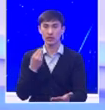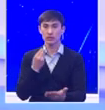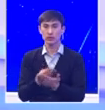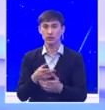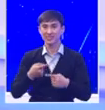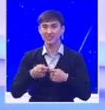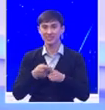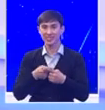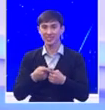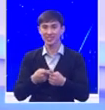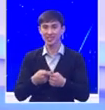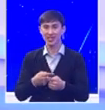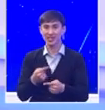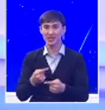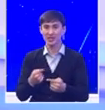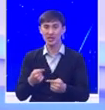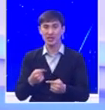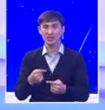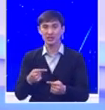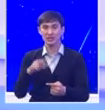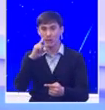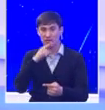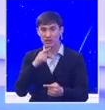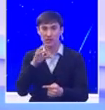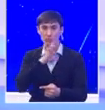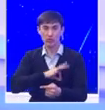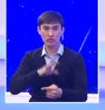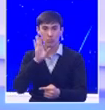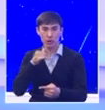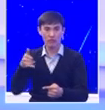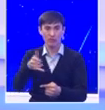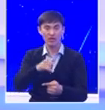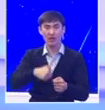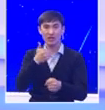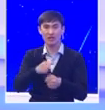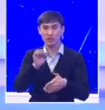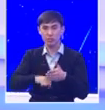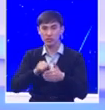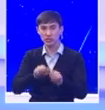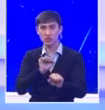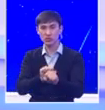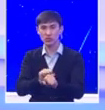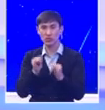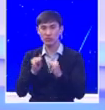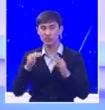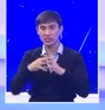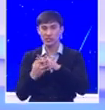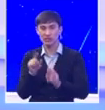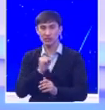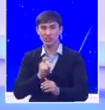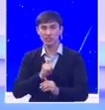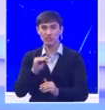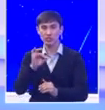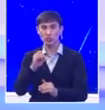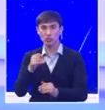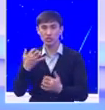Дорогостоящая техника и нерациональное использование поливной воды – главная причина застоя в развитии сельского хозяйства ЖТСУ.